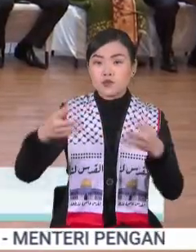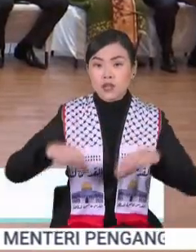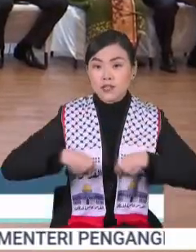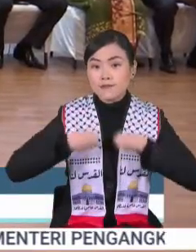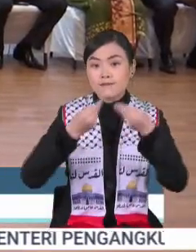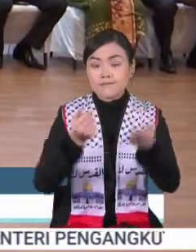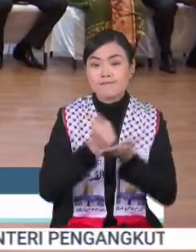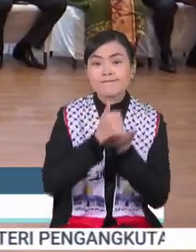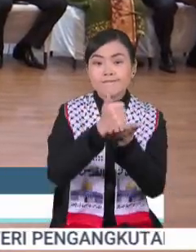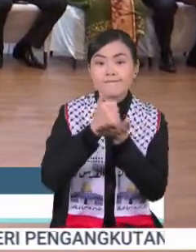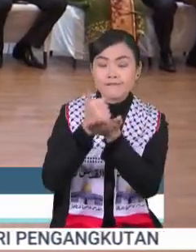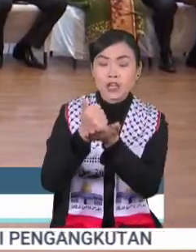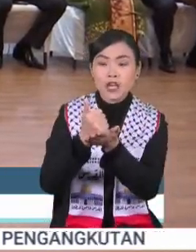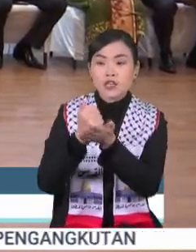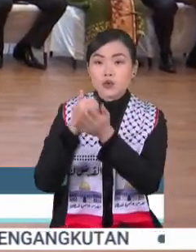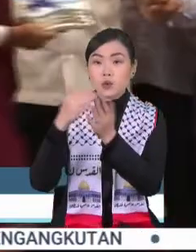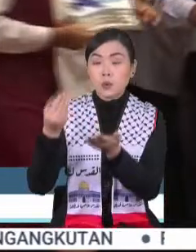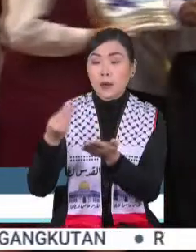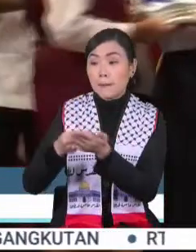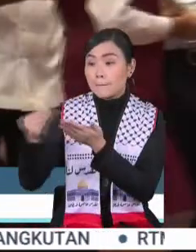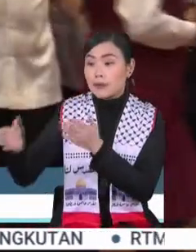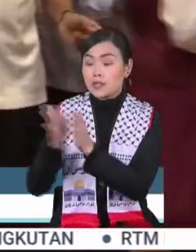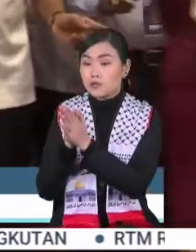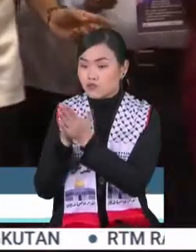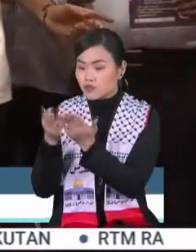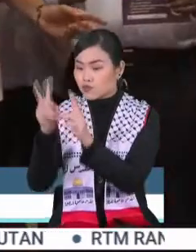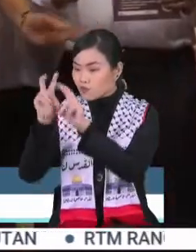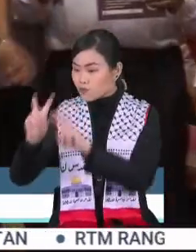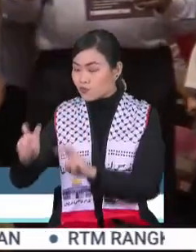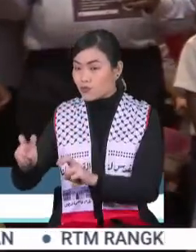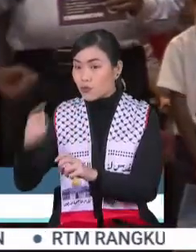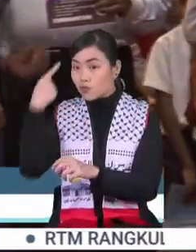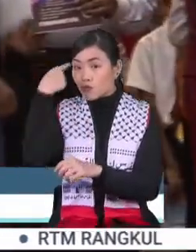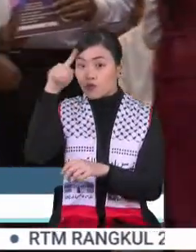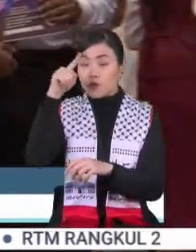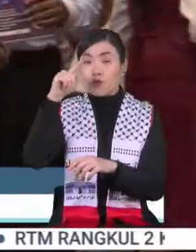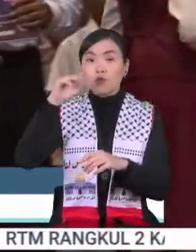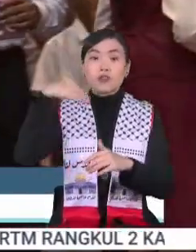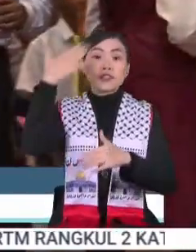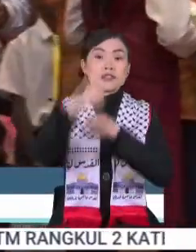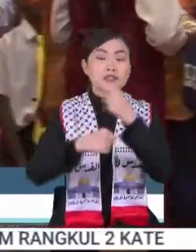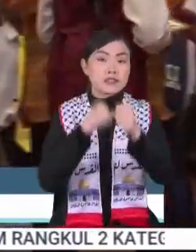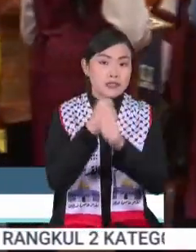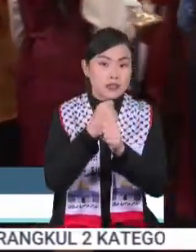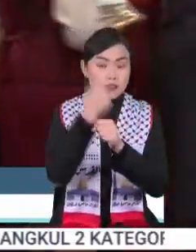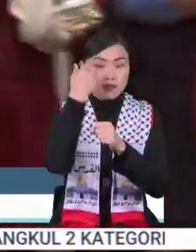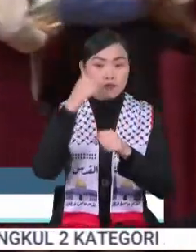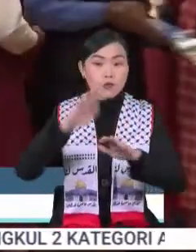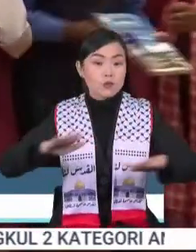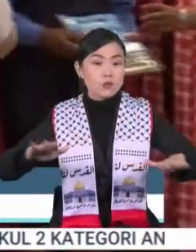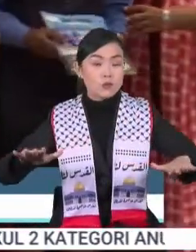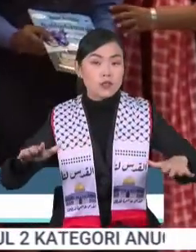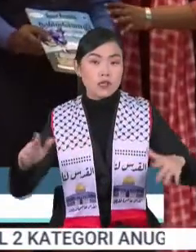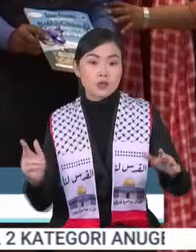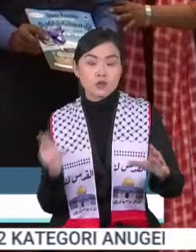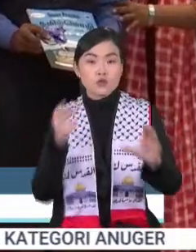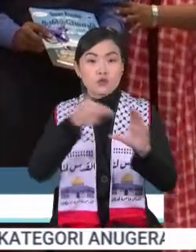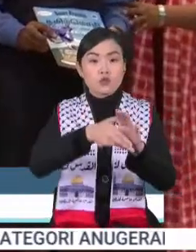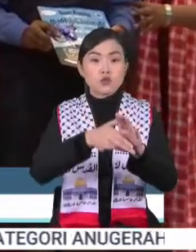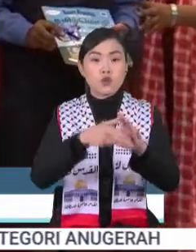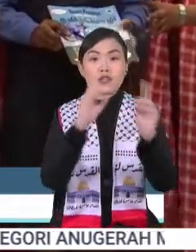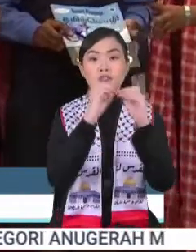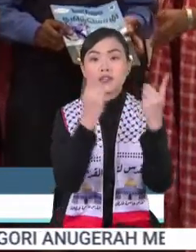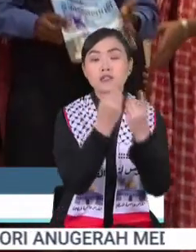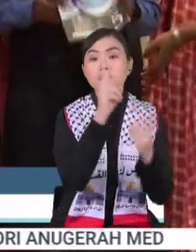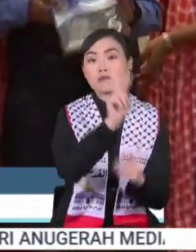bantuan secara beli buku buku kajian untuk tahun depan untuk murid-murid yang akan masuk darjah dua misal kata